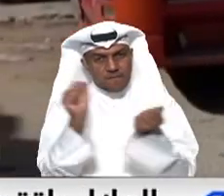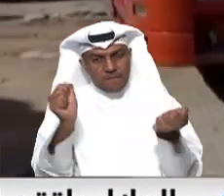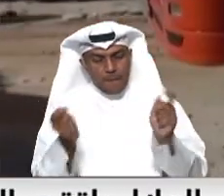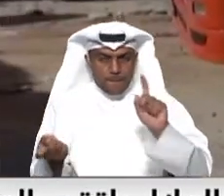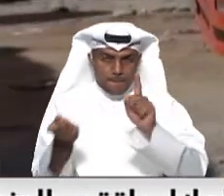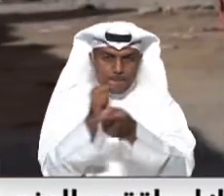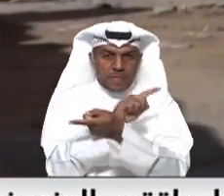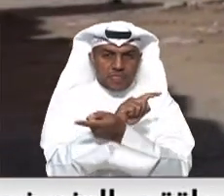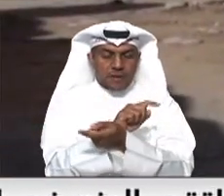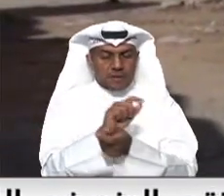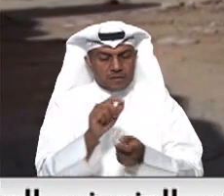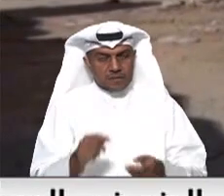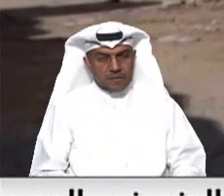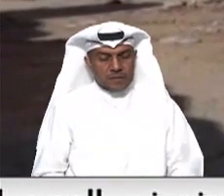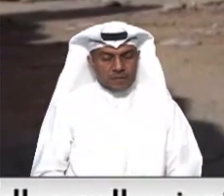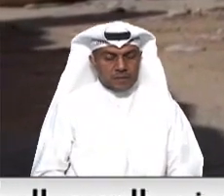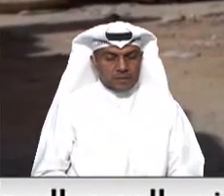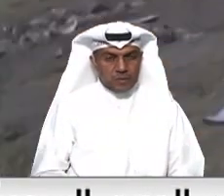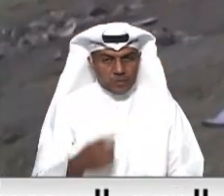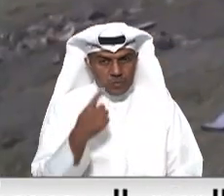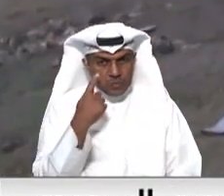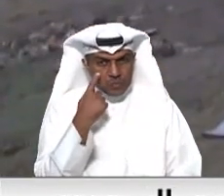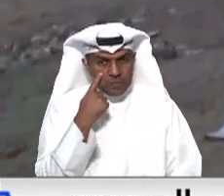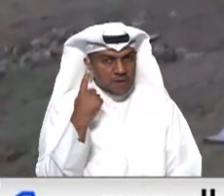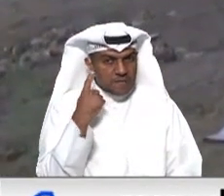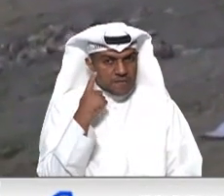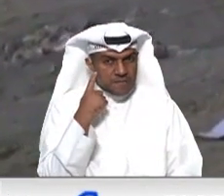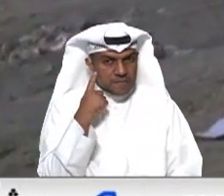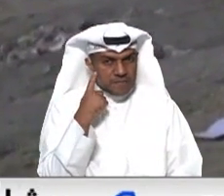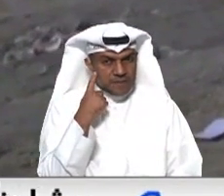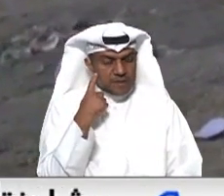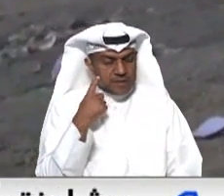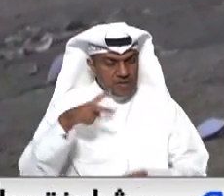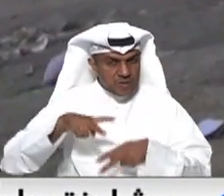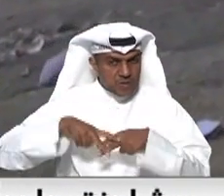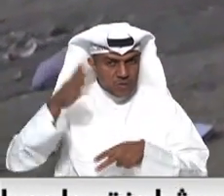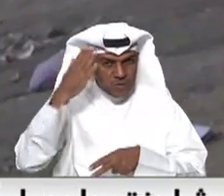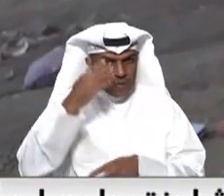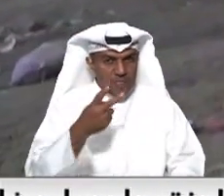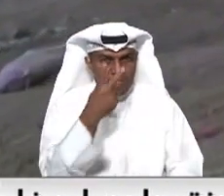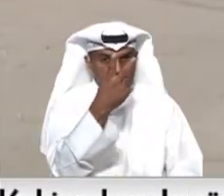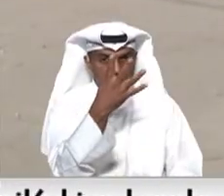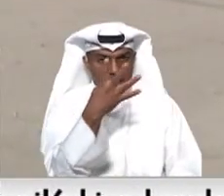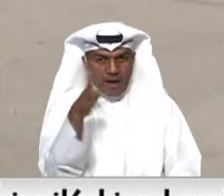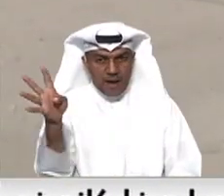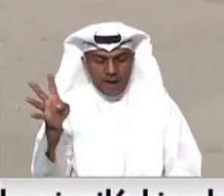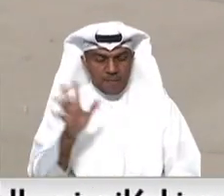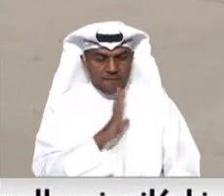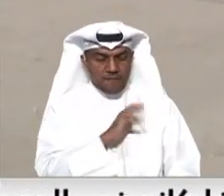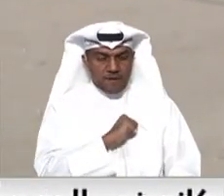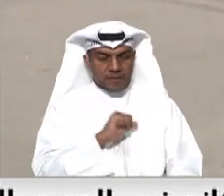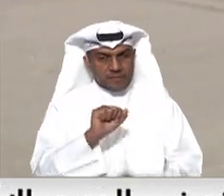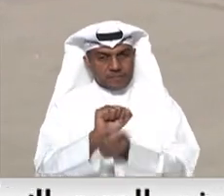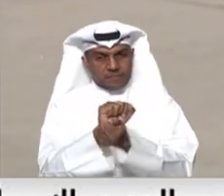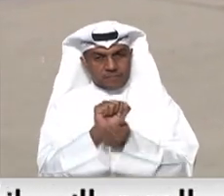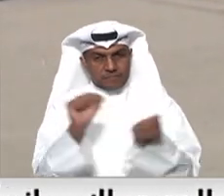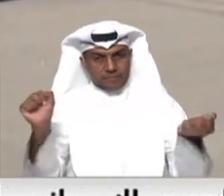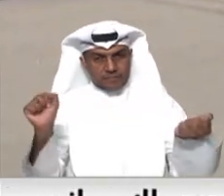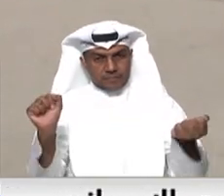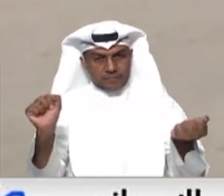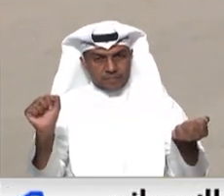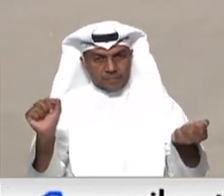حيث تواترت الأنباء عن إفراج الاحتلال الإسرائيلي عن 42 فلسطينيا، بينما